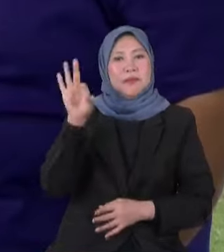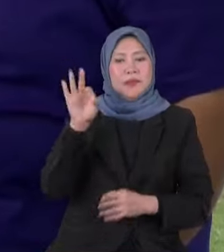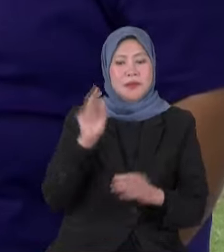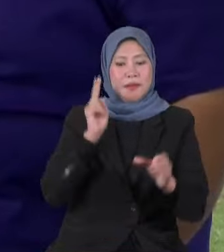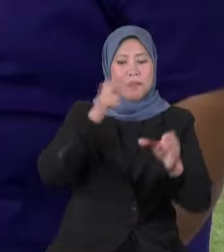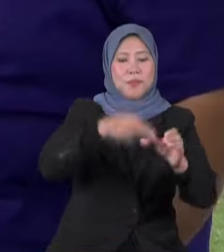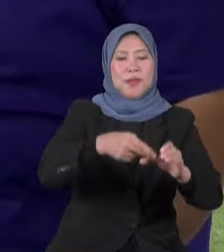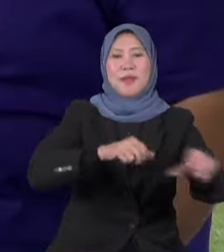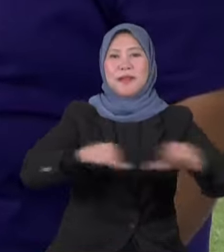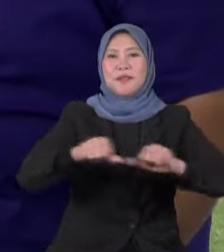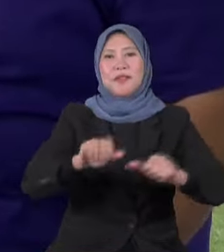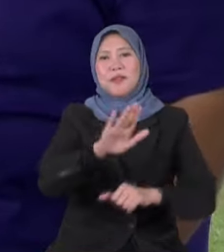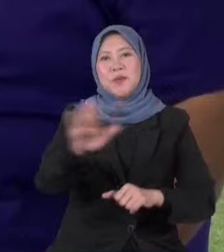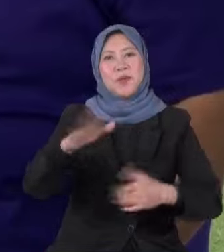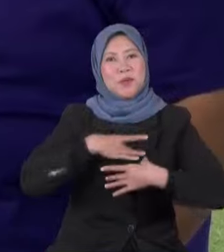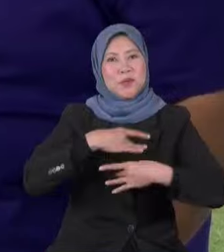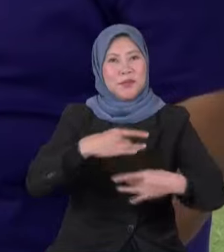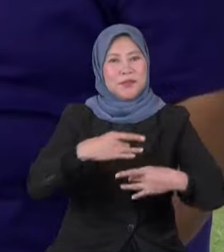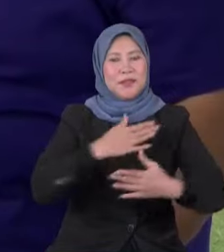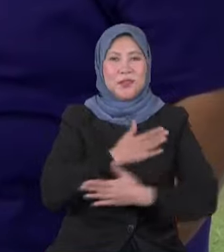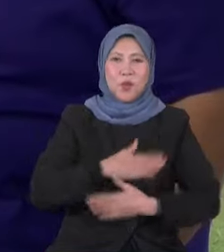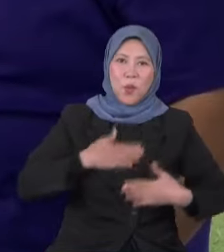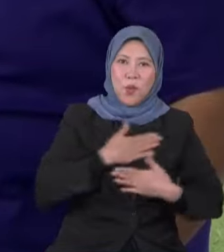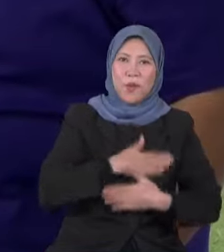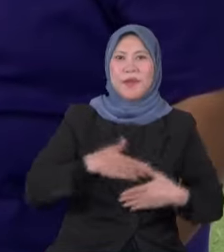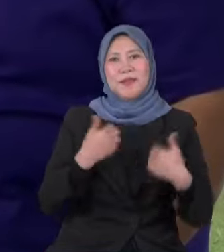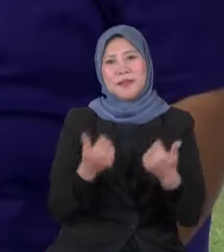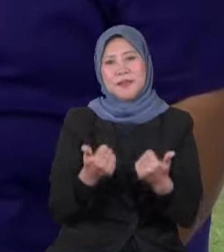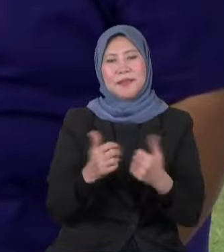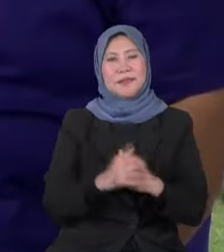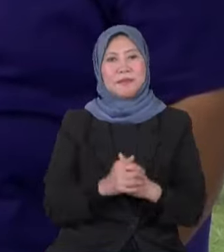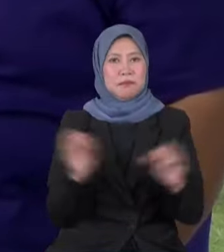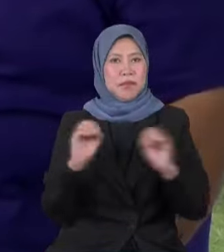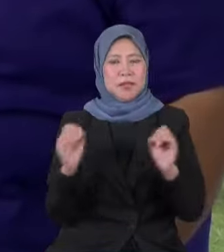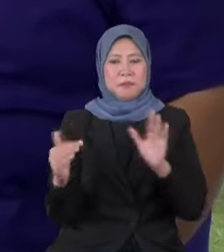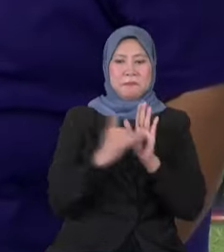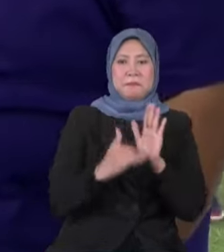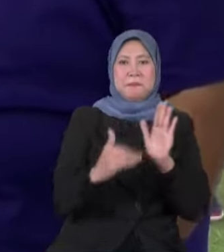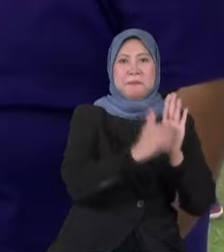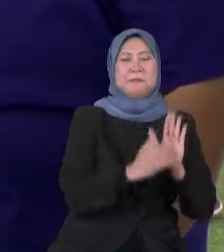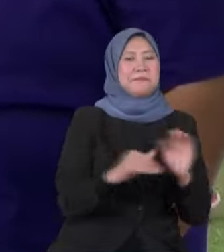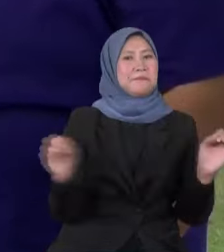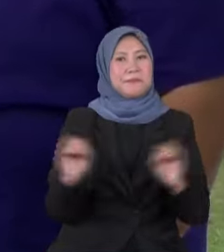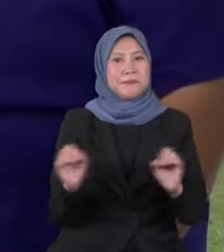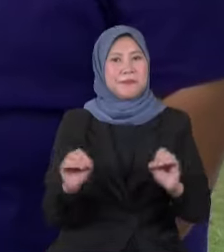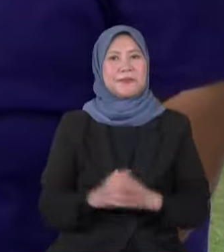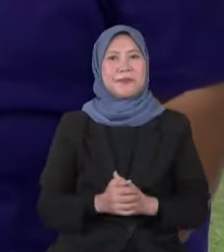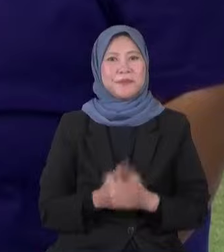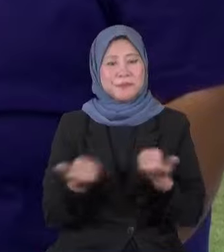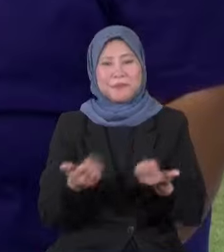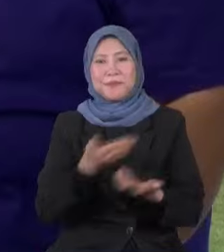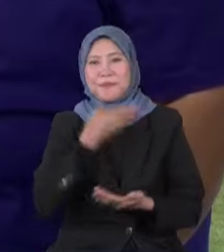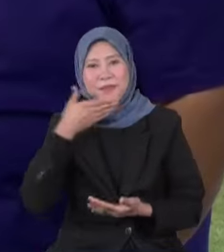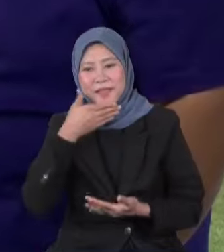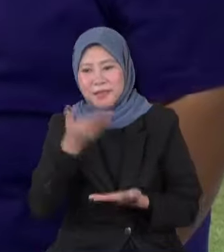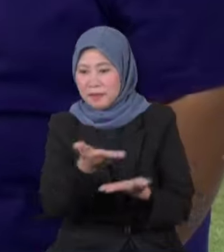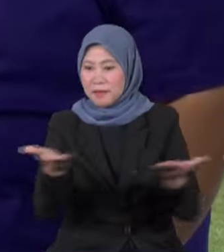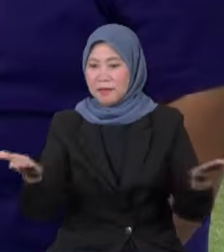menyertai aktiviti yang anda suka. Pastikan anda seronok untuk melakukannya. Ya, tiada sekatan bagi anda semua. Jadi, ayuh belia-belia di luar